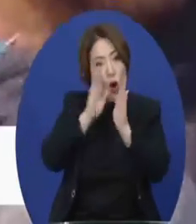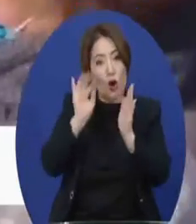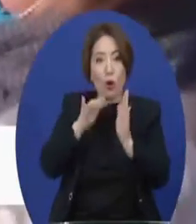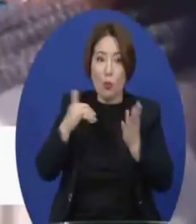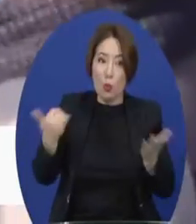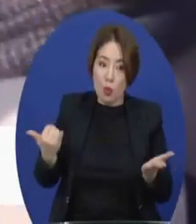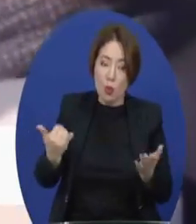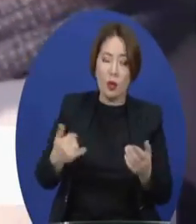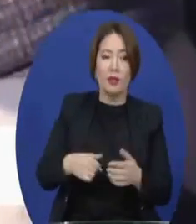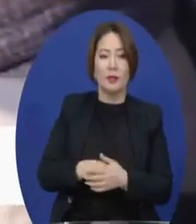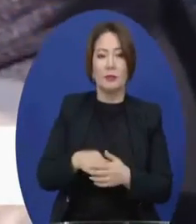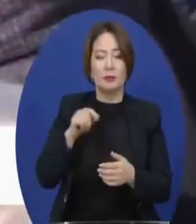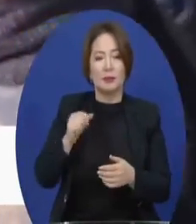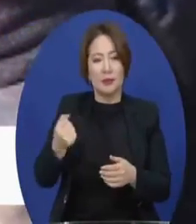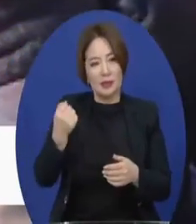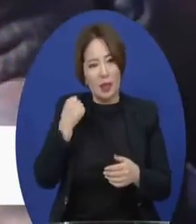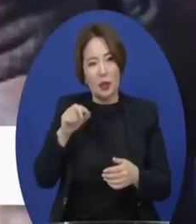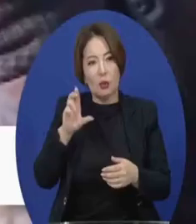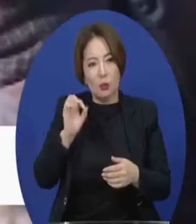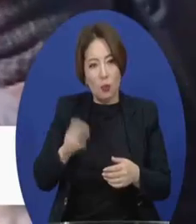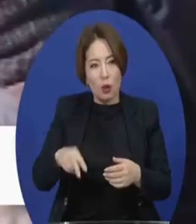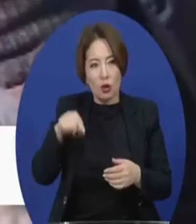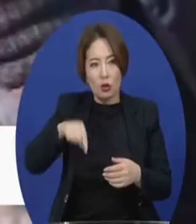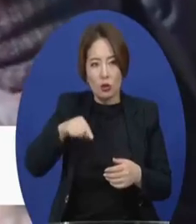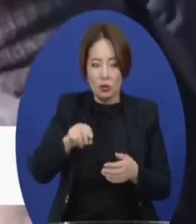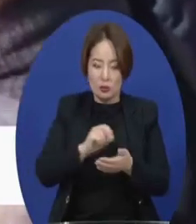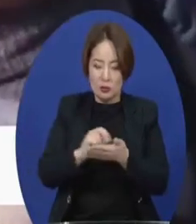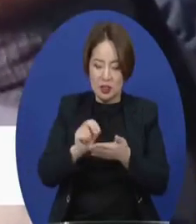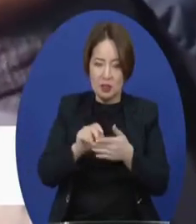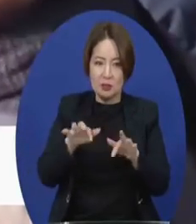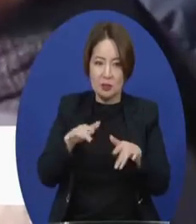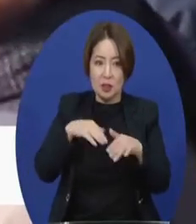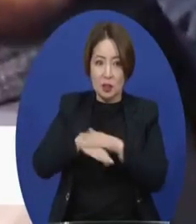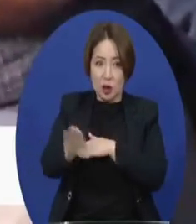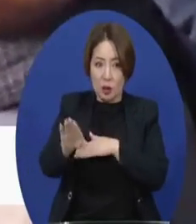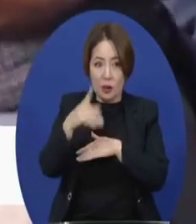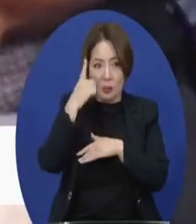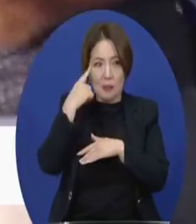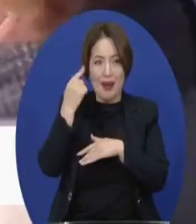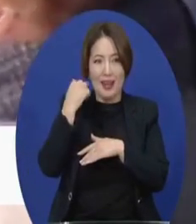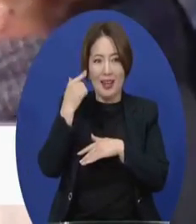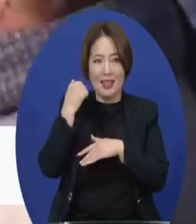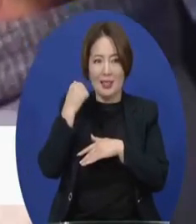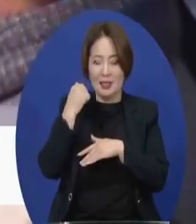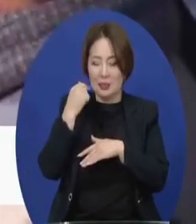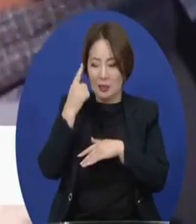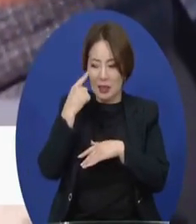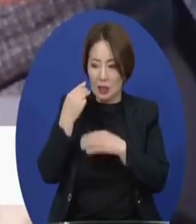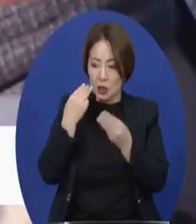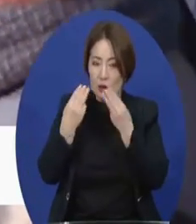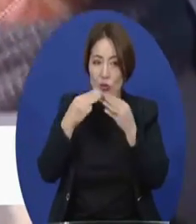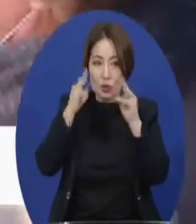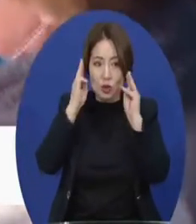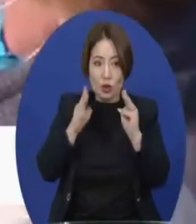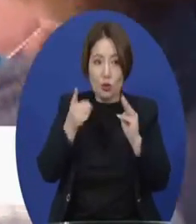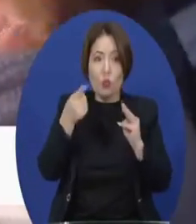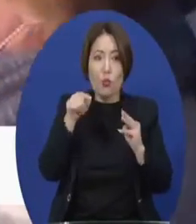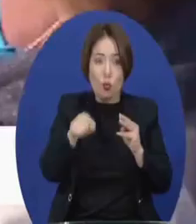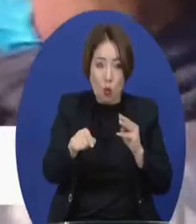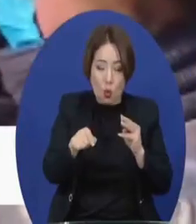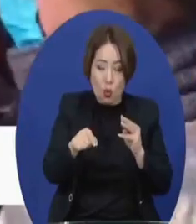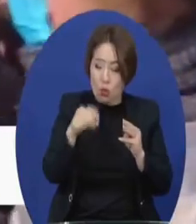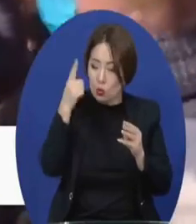орой болж өгвөл өнөөдөр орой би бичгээр явуулъя. Маргааштай багтаагаад яг наадчин шүүхэн шийдвэр мөн байна биш